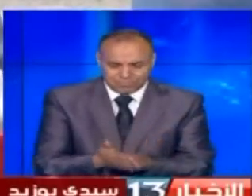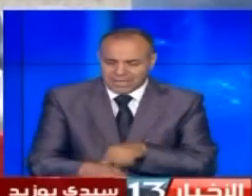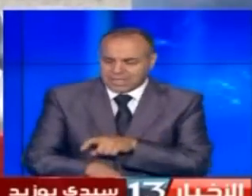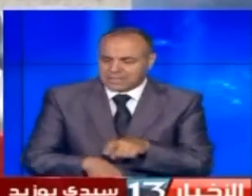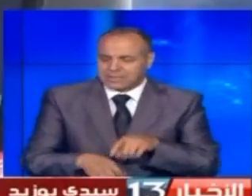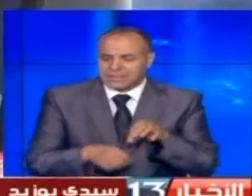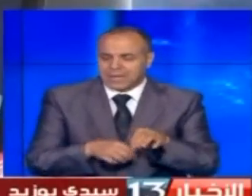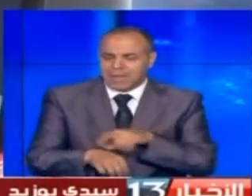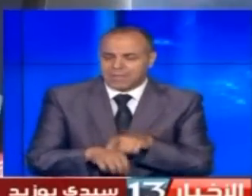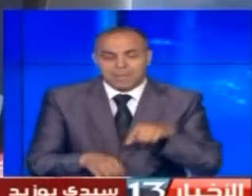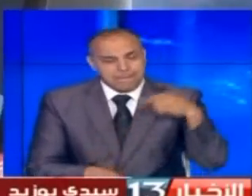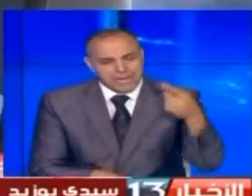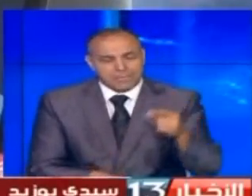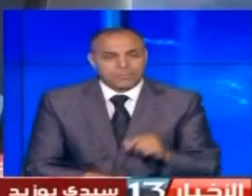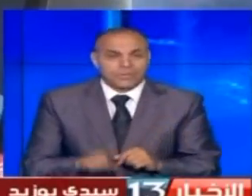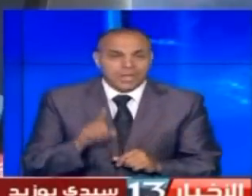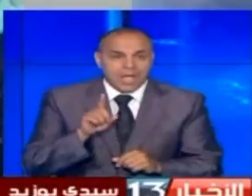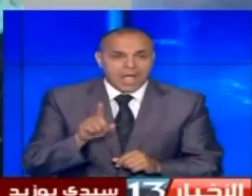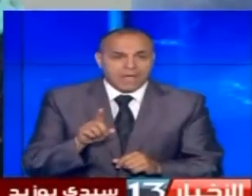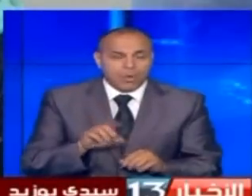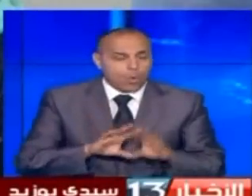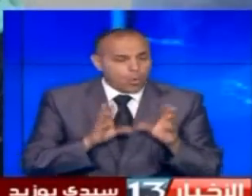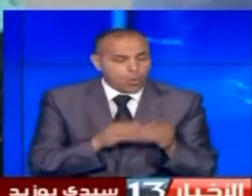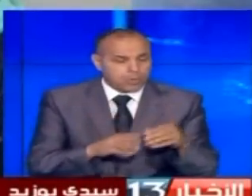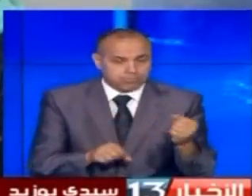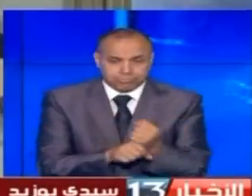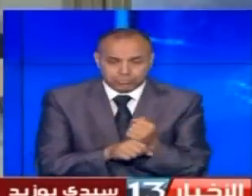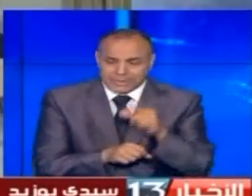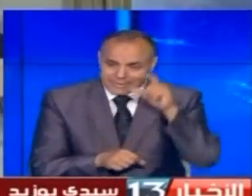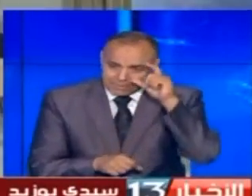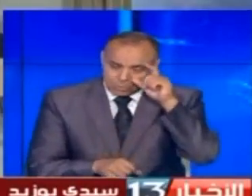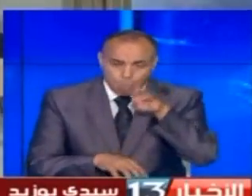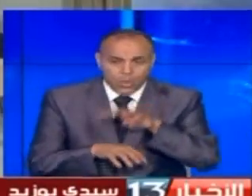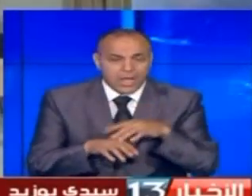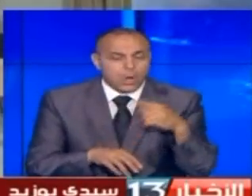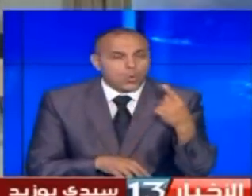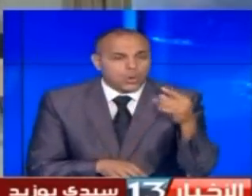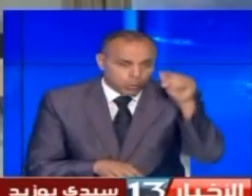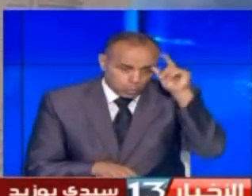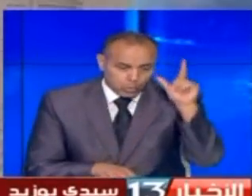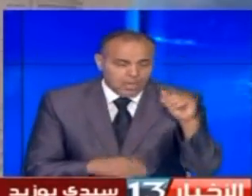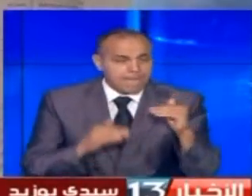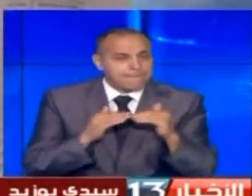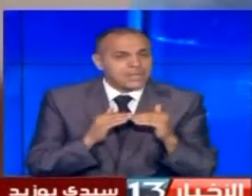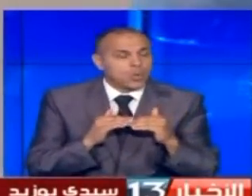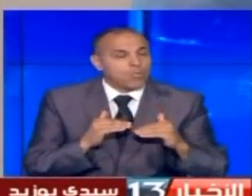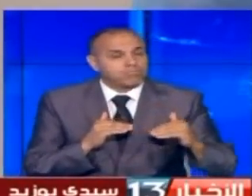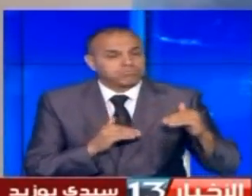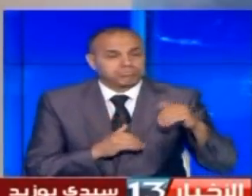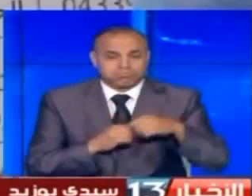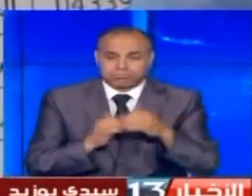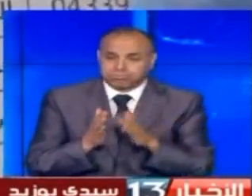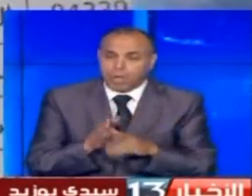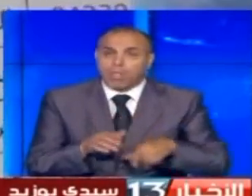الانتخابات البلدية المقبلة، عمل جماعي دؤوب جعل من سيدي بوزيد الولاية الأولى وطنيا على مستوى عدد المسجلين